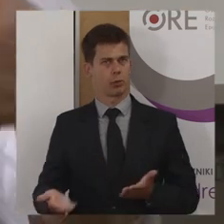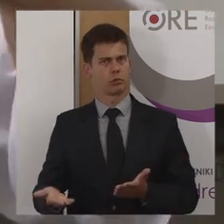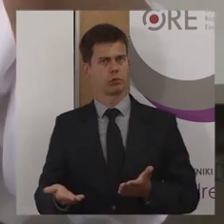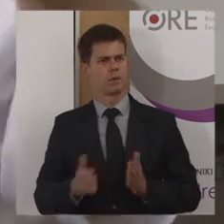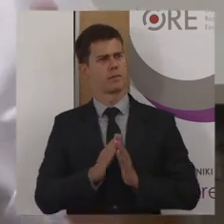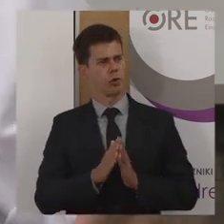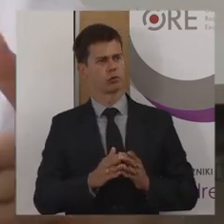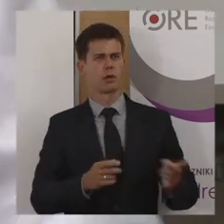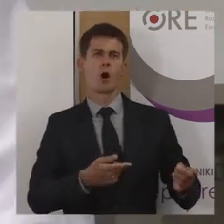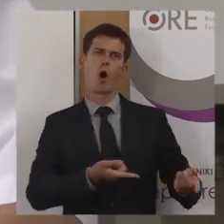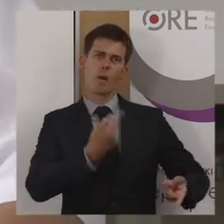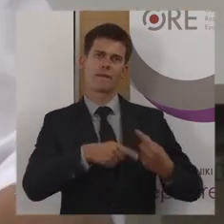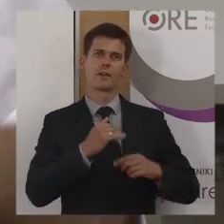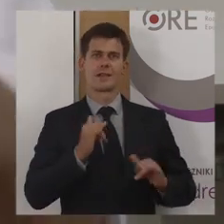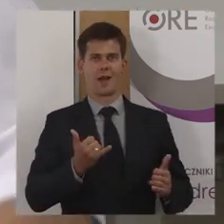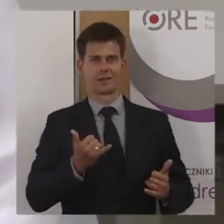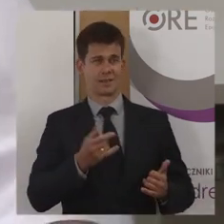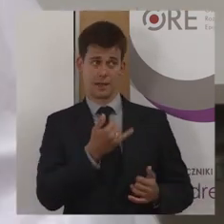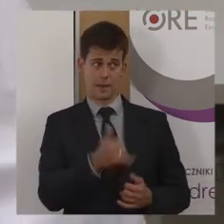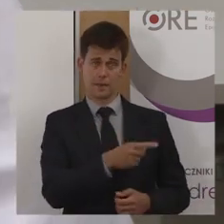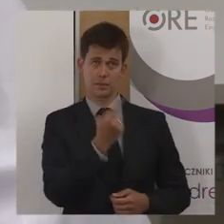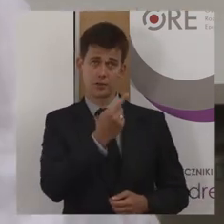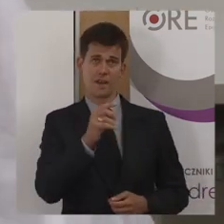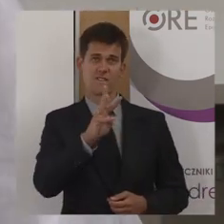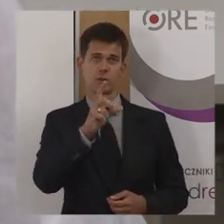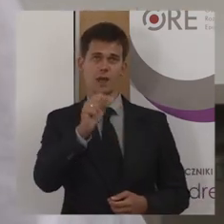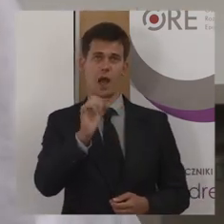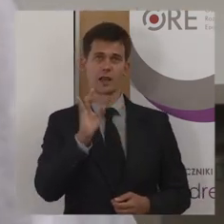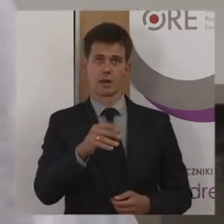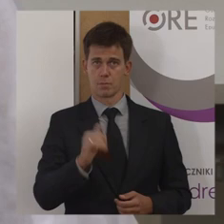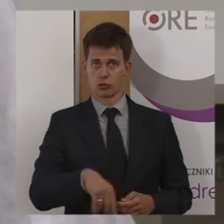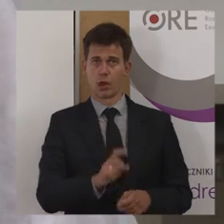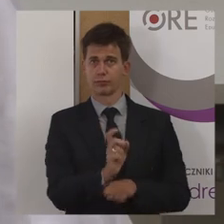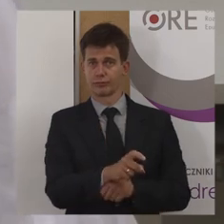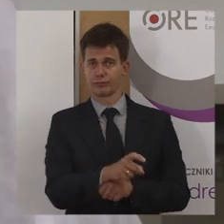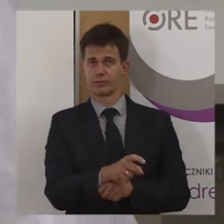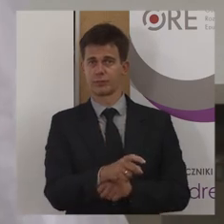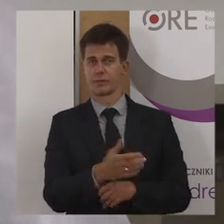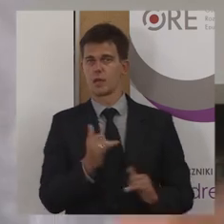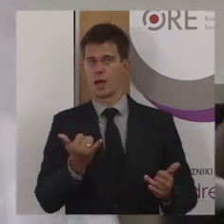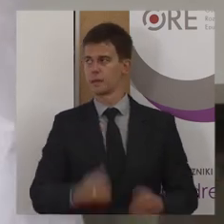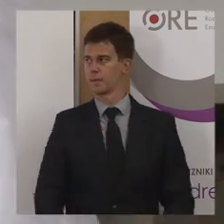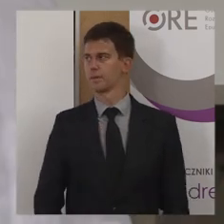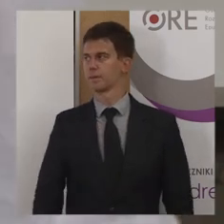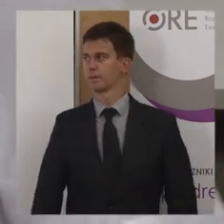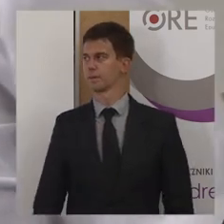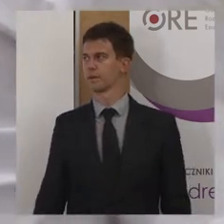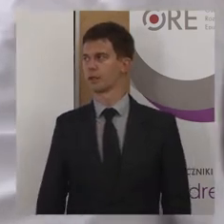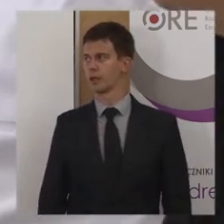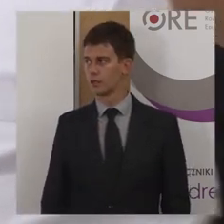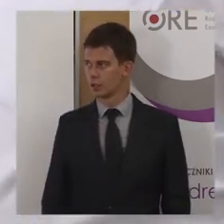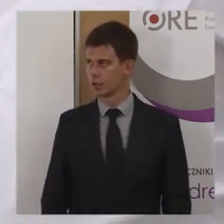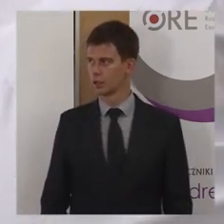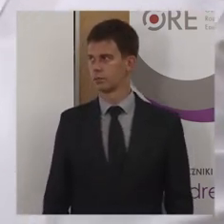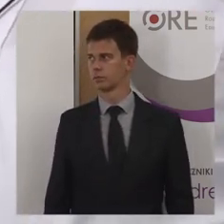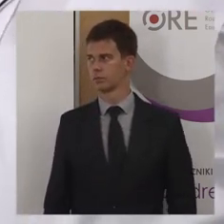mi kontrę, żeby powiedział, że to nie tak, jak ja myślę, bo ja bym chciał, żeby to było lepiej. Mateusz, co?